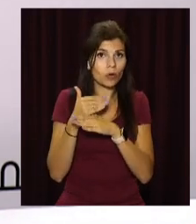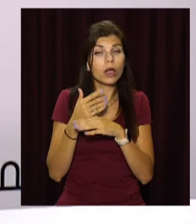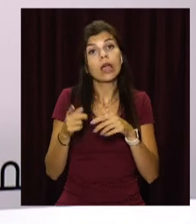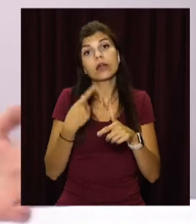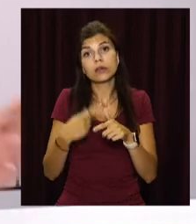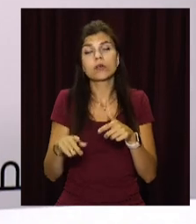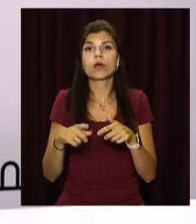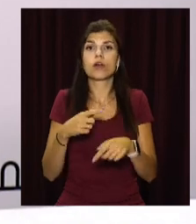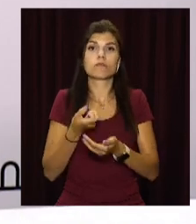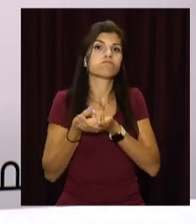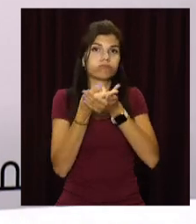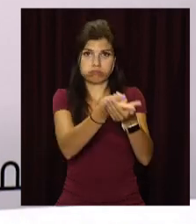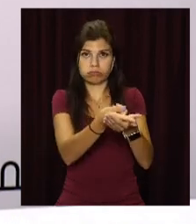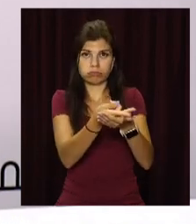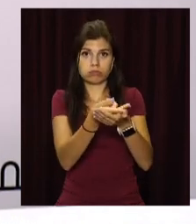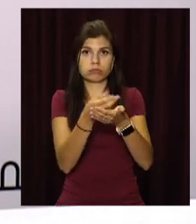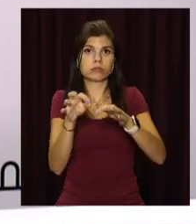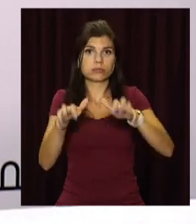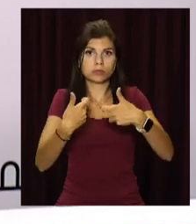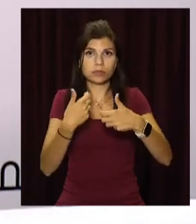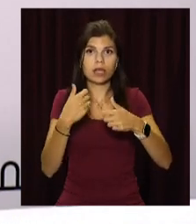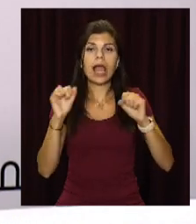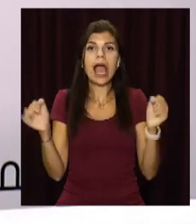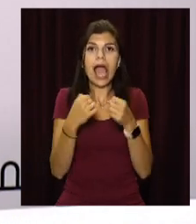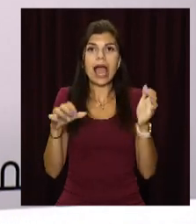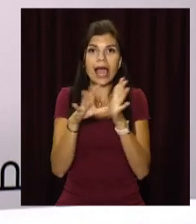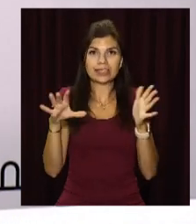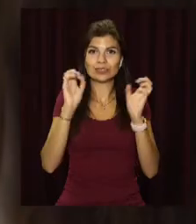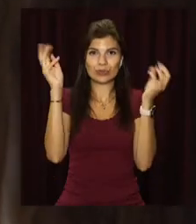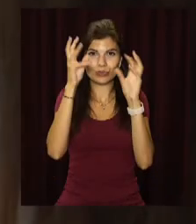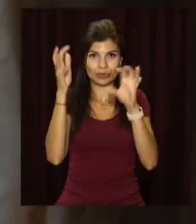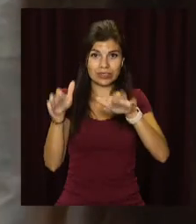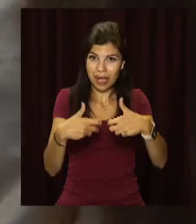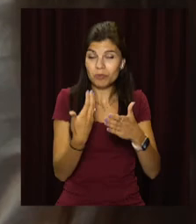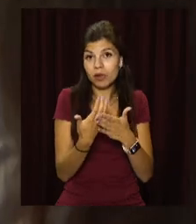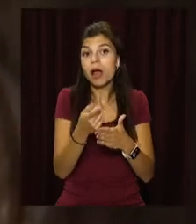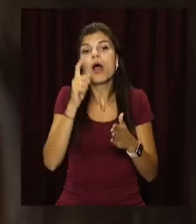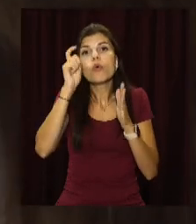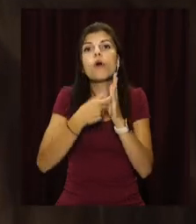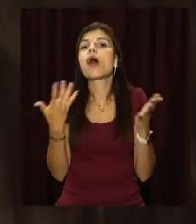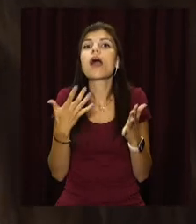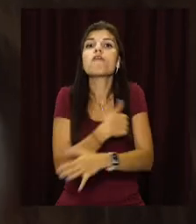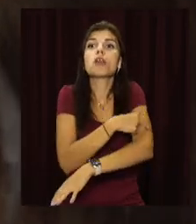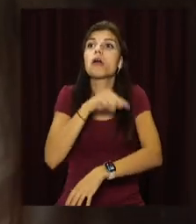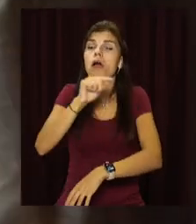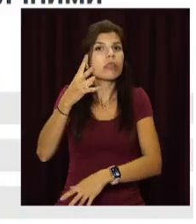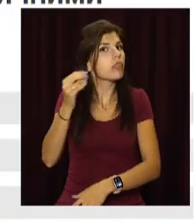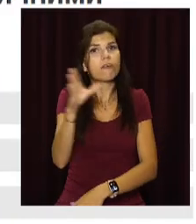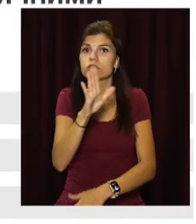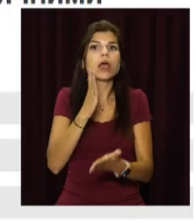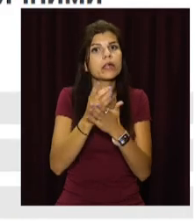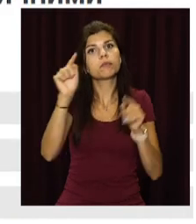або госпіталізується бригадою екстреної медичної допомоги. Дізнатися, у яких лікарнях можна отримати